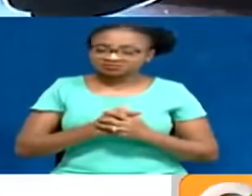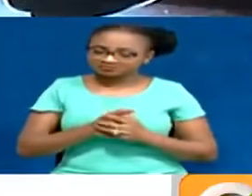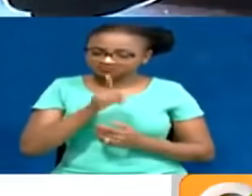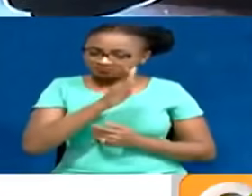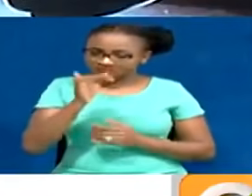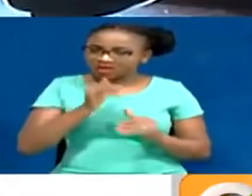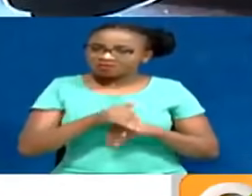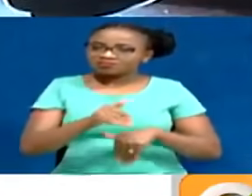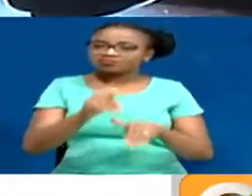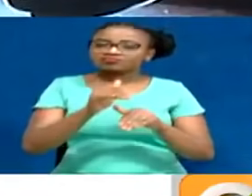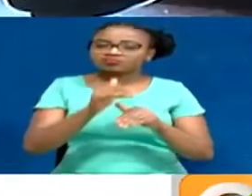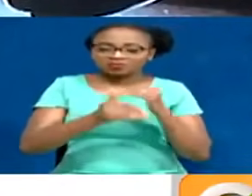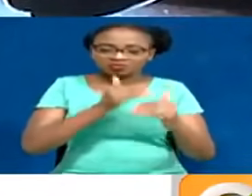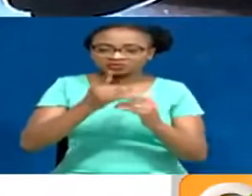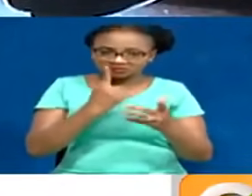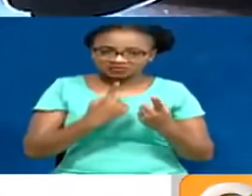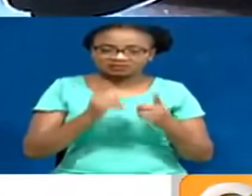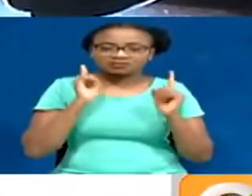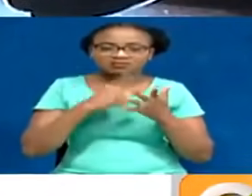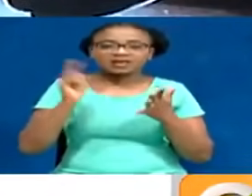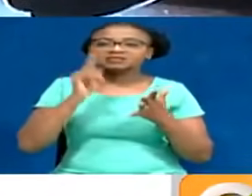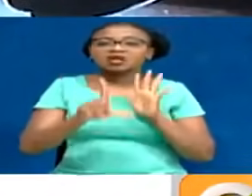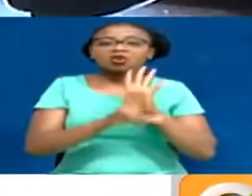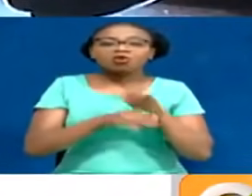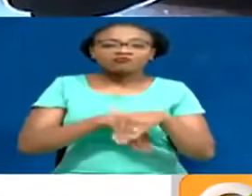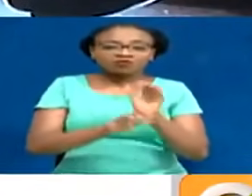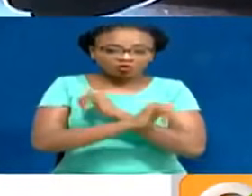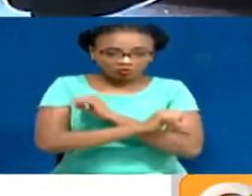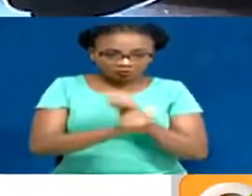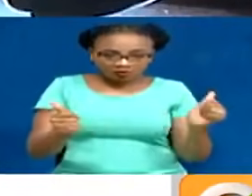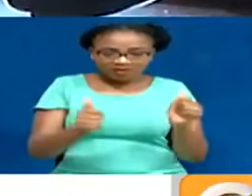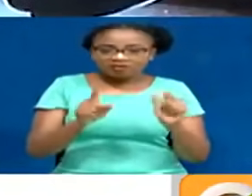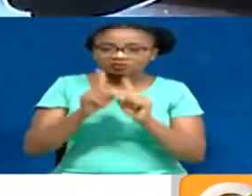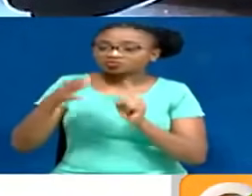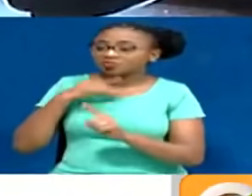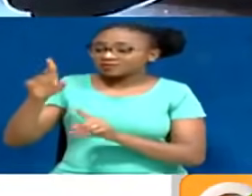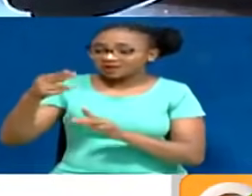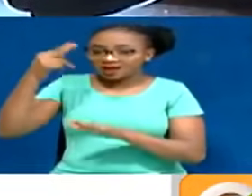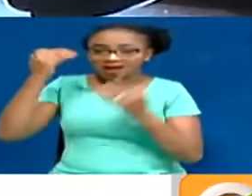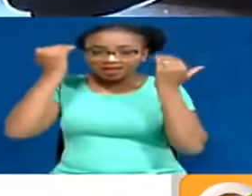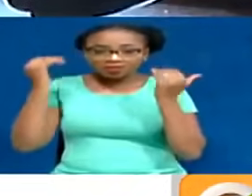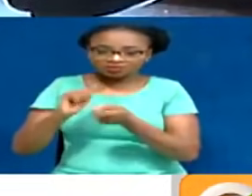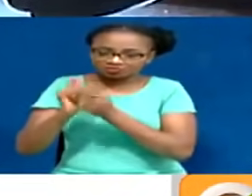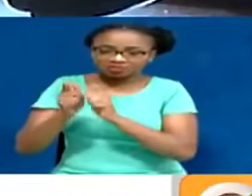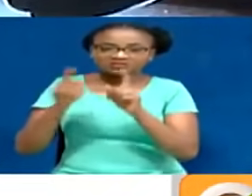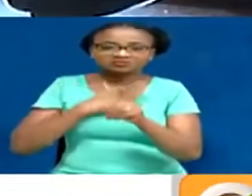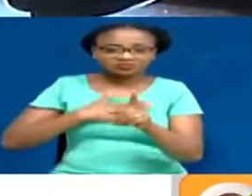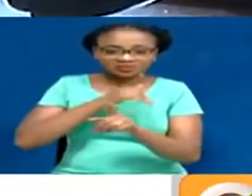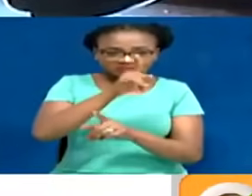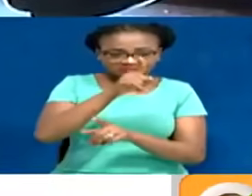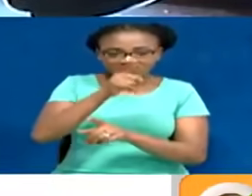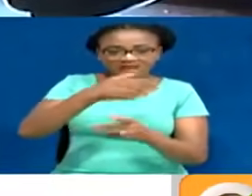BBI wakisema kwamba sheria ilifuatwa na kuitaka mahakama kubatilisha uamuzi wa majaji wenzao wa mahakama